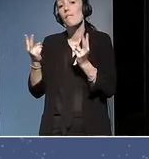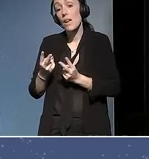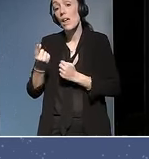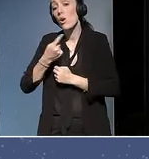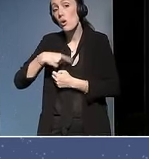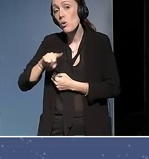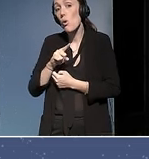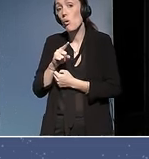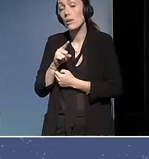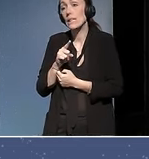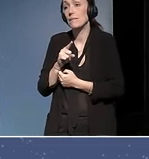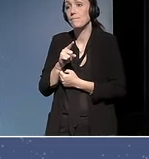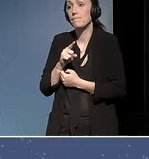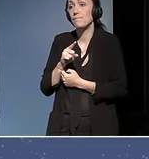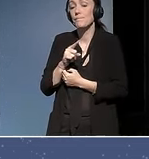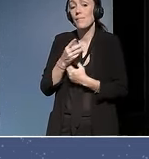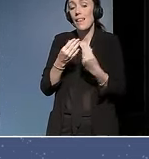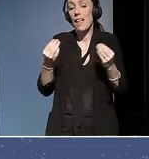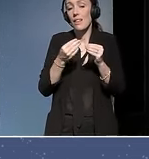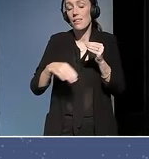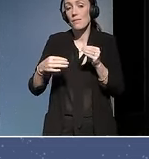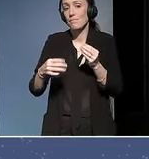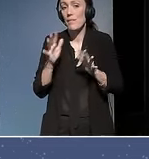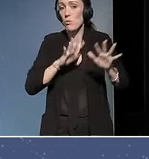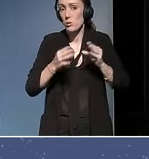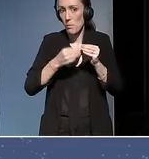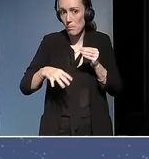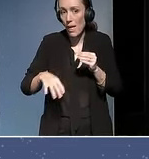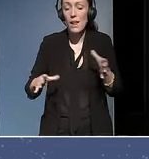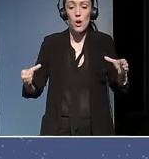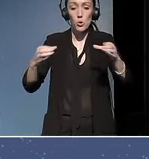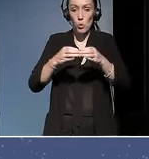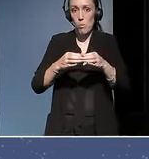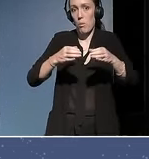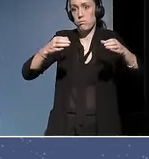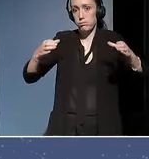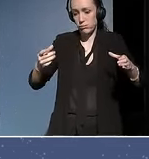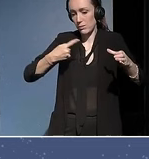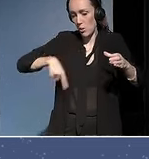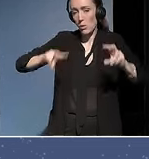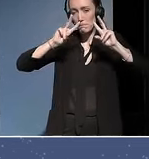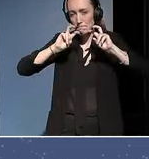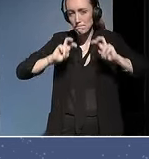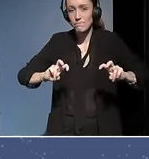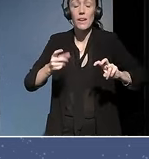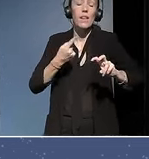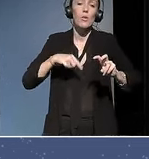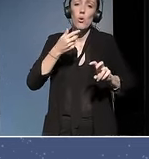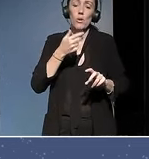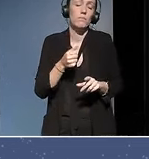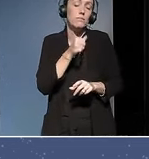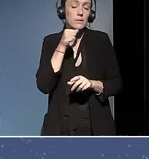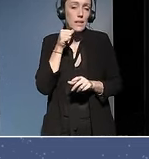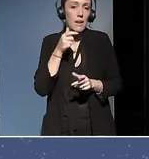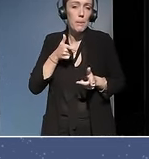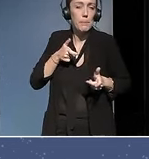tipo e qui il team si è allargato sempre di più martello pneumatico perché roccia durissima quella che